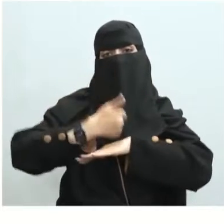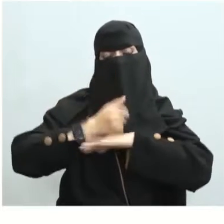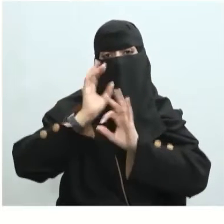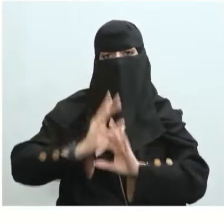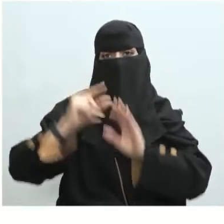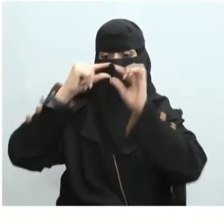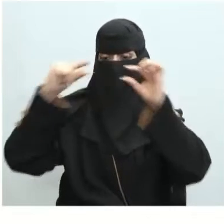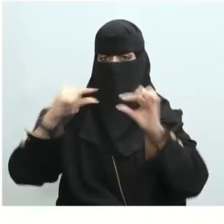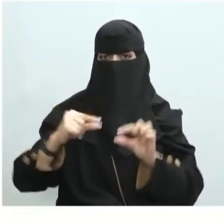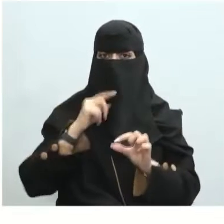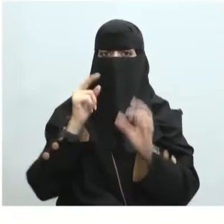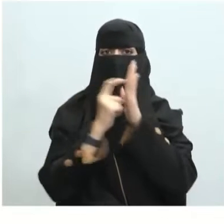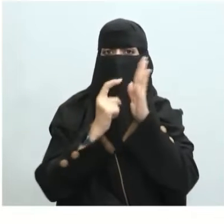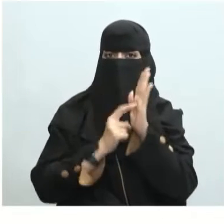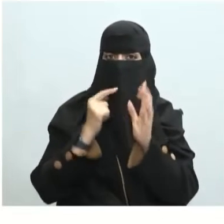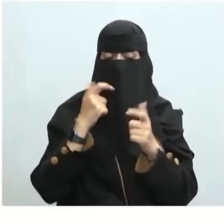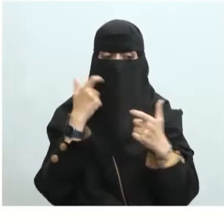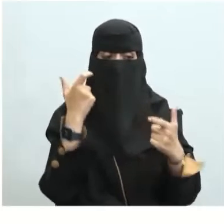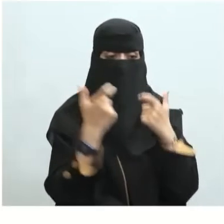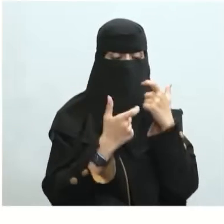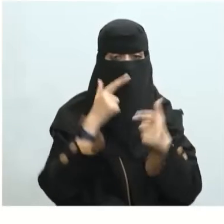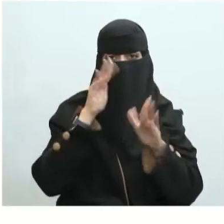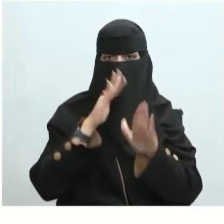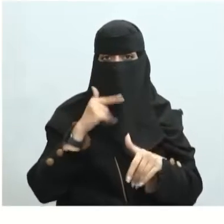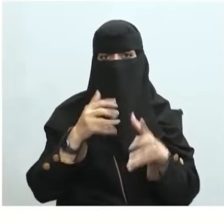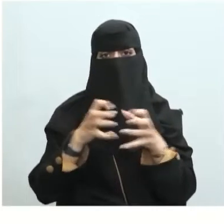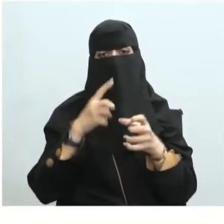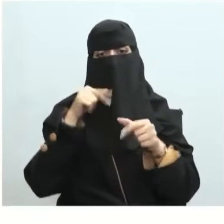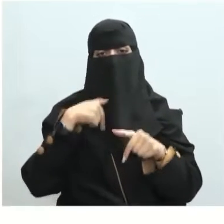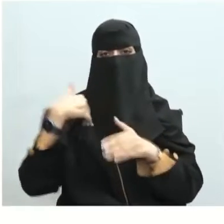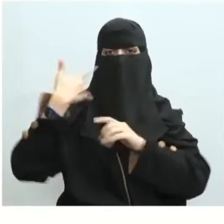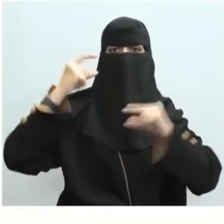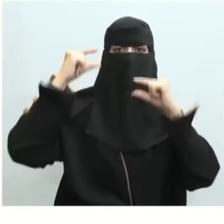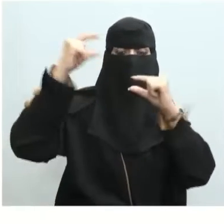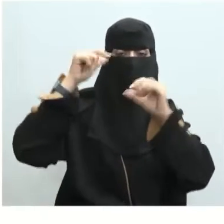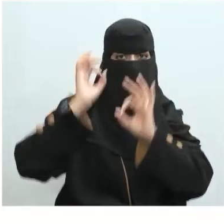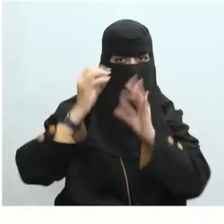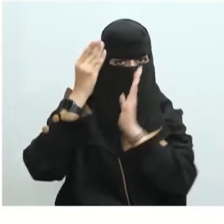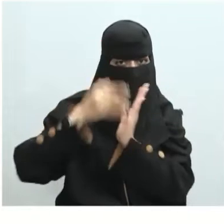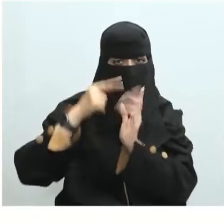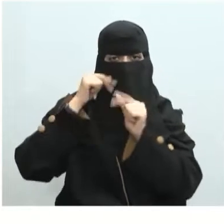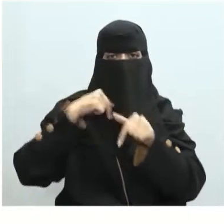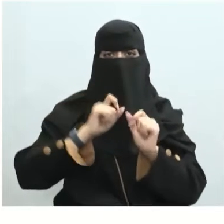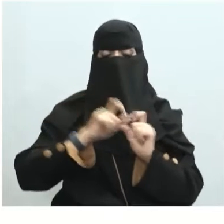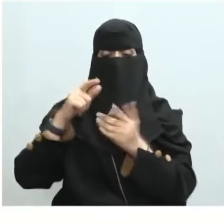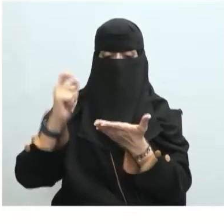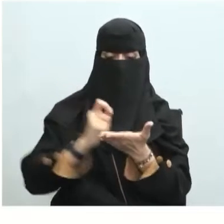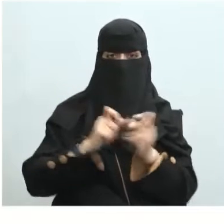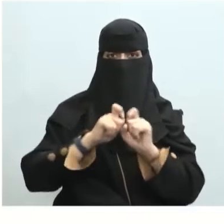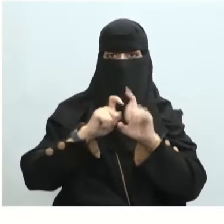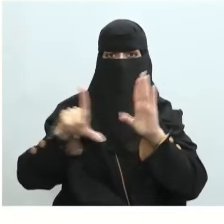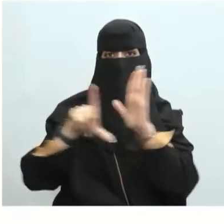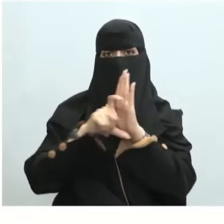والمفاهيم والقوانين والنظريات والتف السيرات والاستدلالات والاراء والحقائق التي يعرضها النص هذا